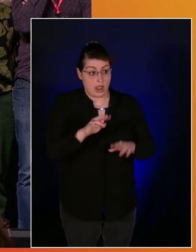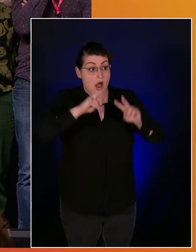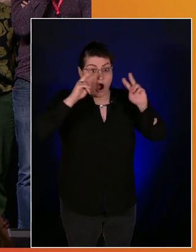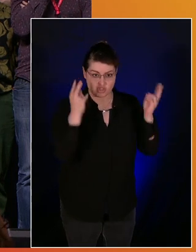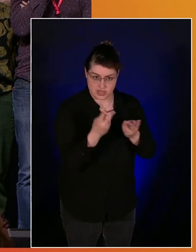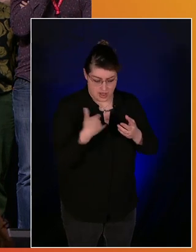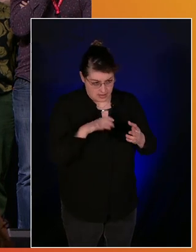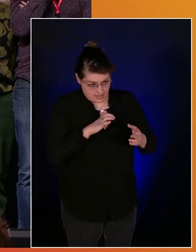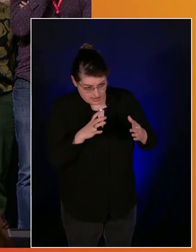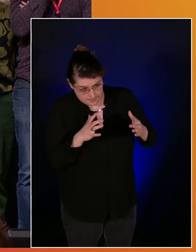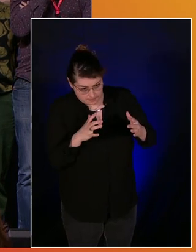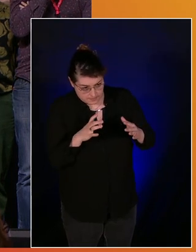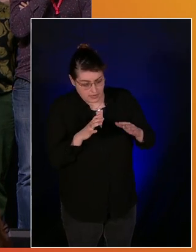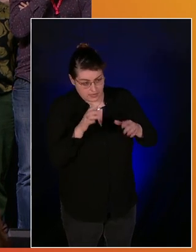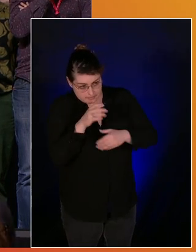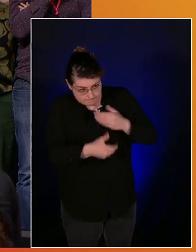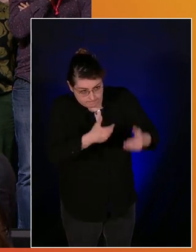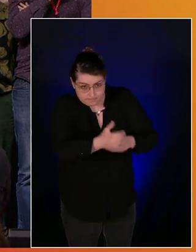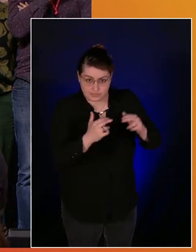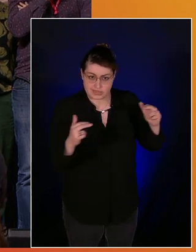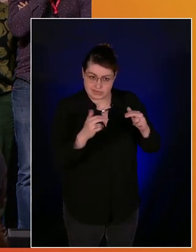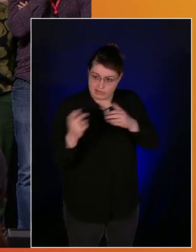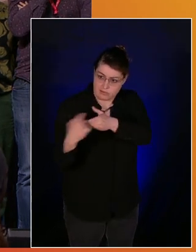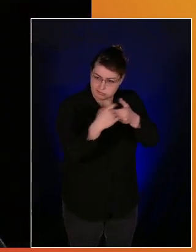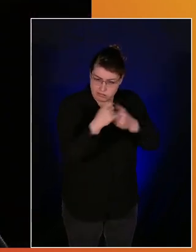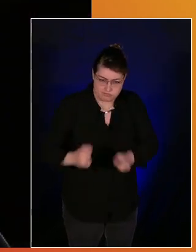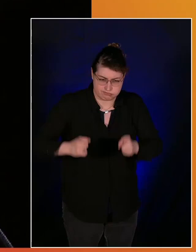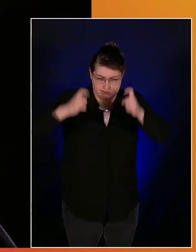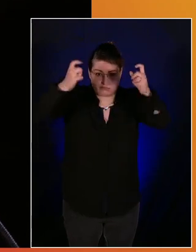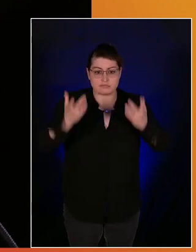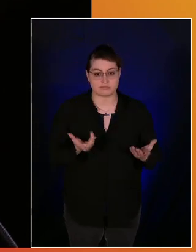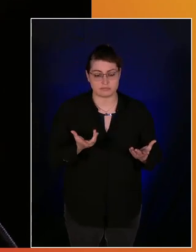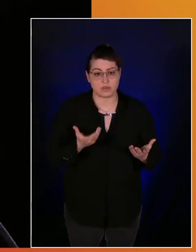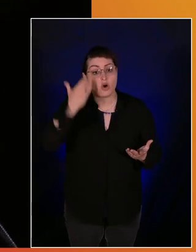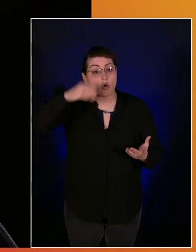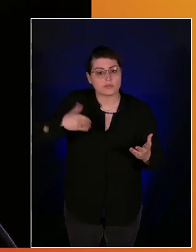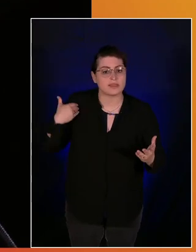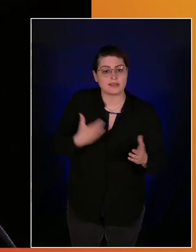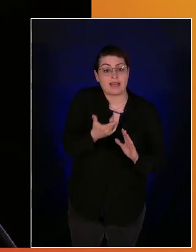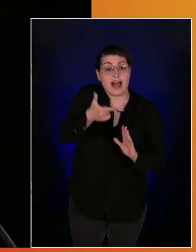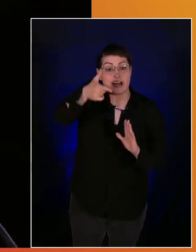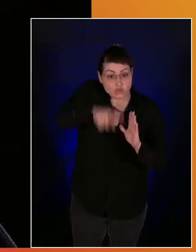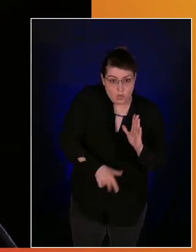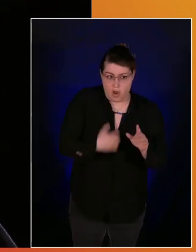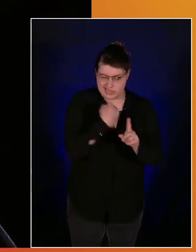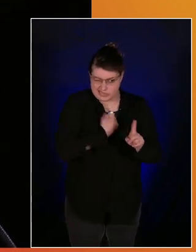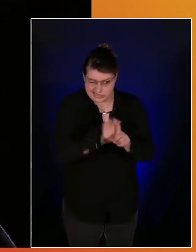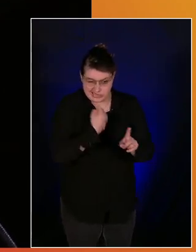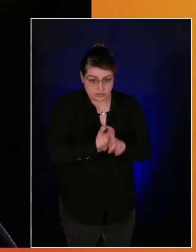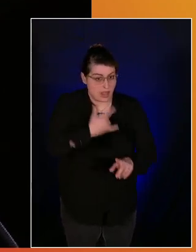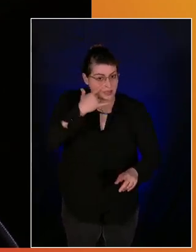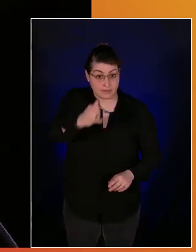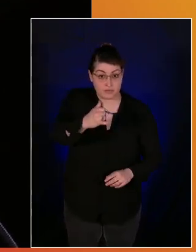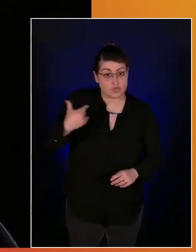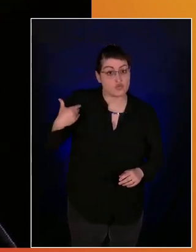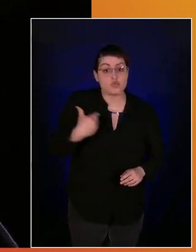de franchir un cap en termes de niveau de syndicalisation dans le pays, parce que nous savons que depuis 2 mois, nous menons une lutte historique. Nous